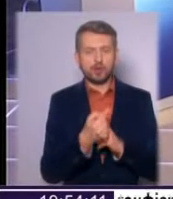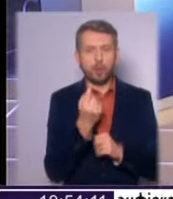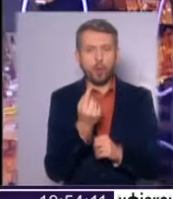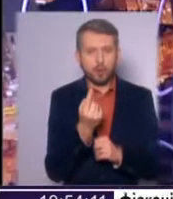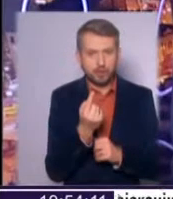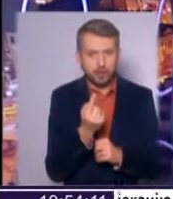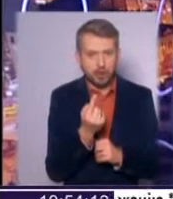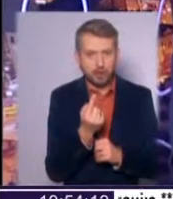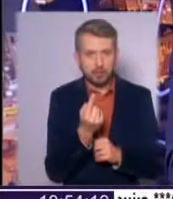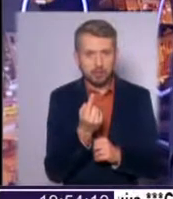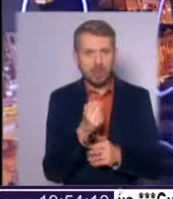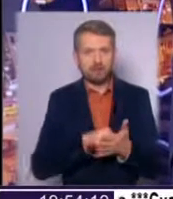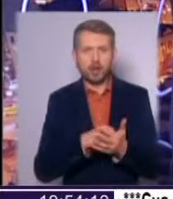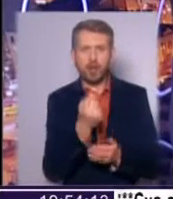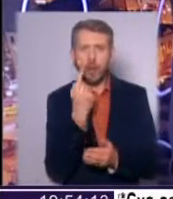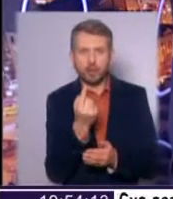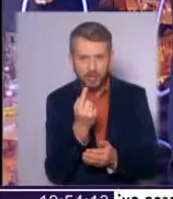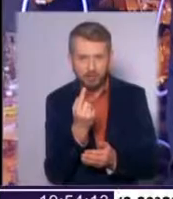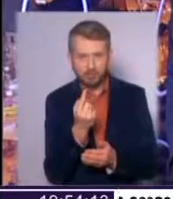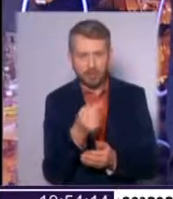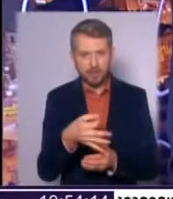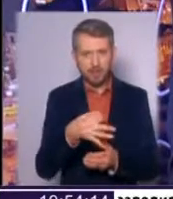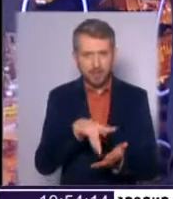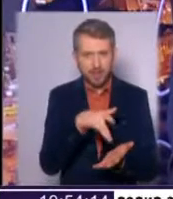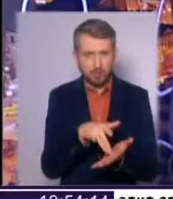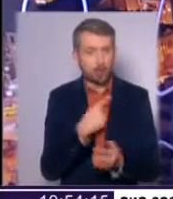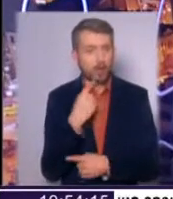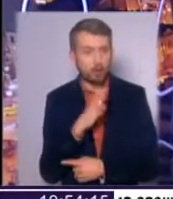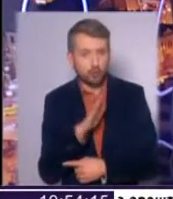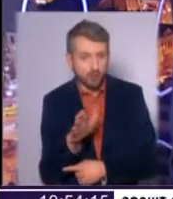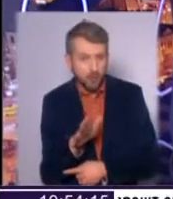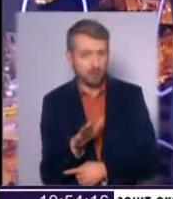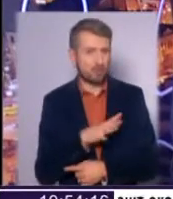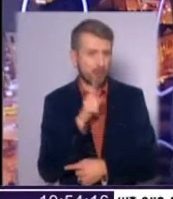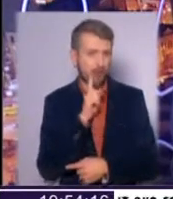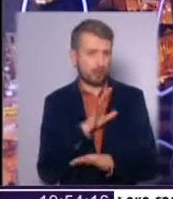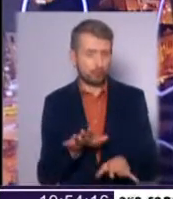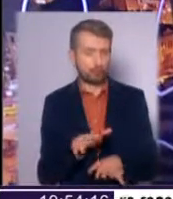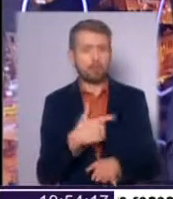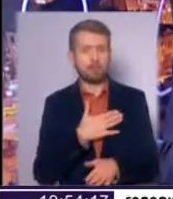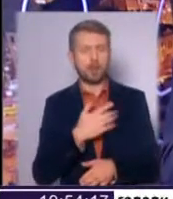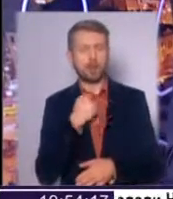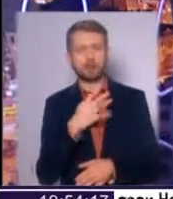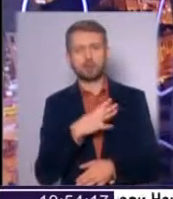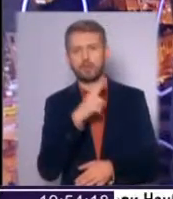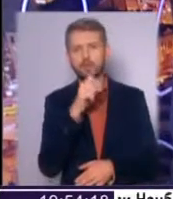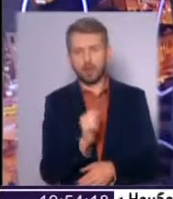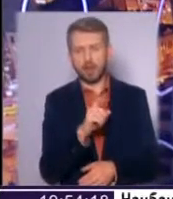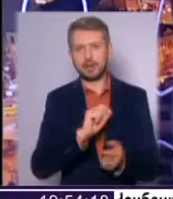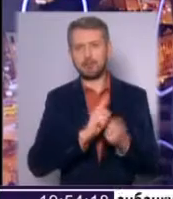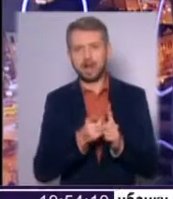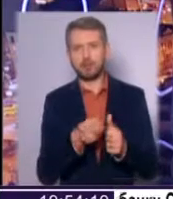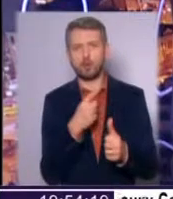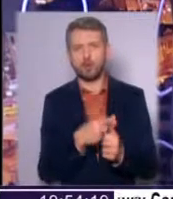всю постанову було якось незручно. Тому мій голос був за перейменування цих 120